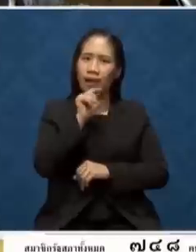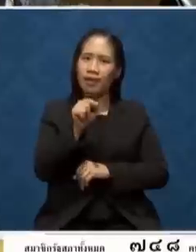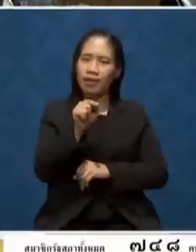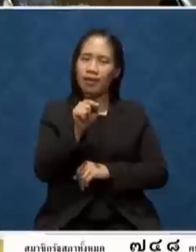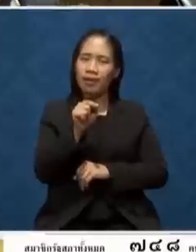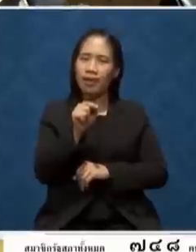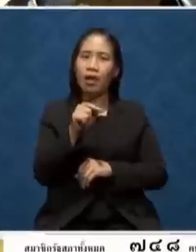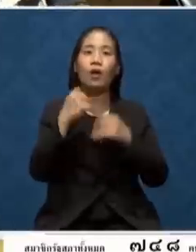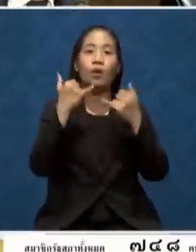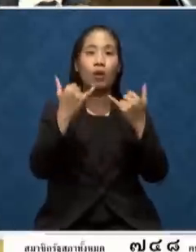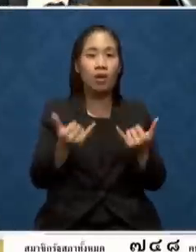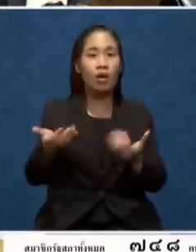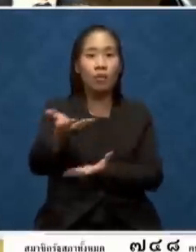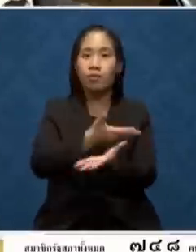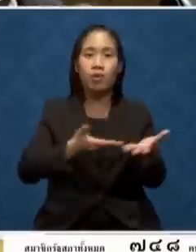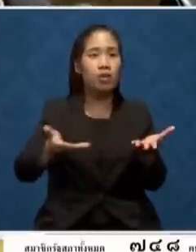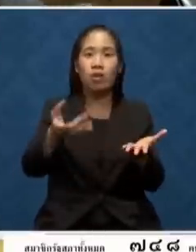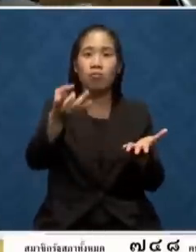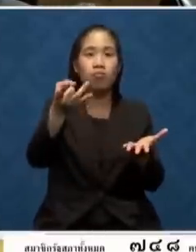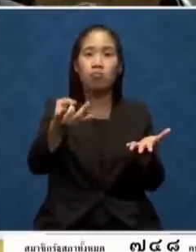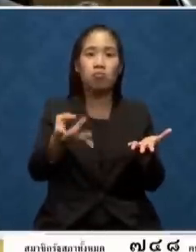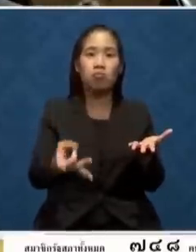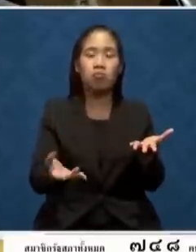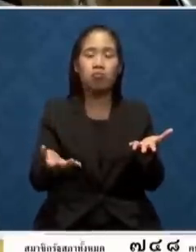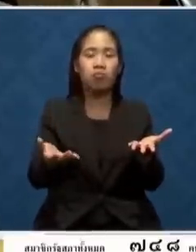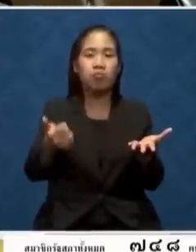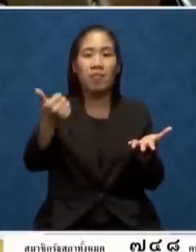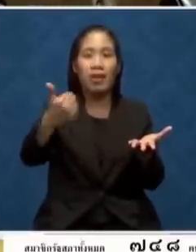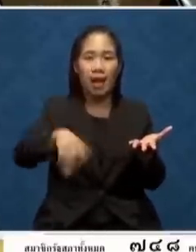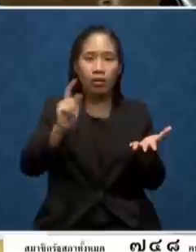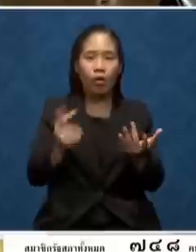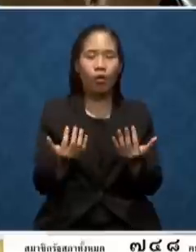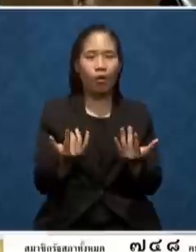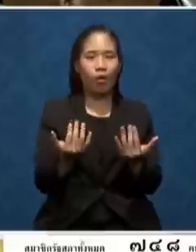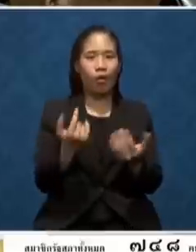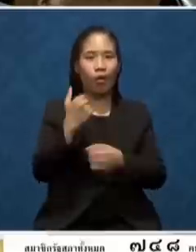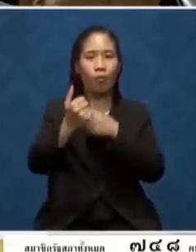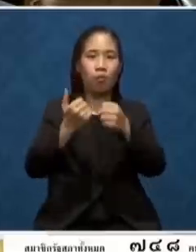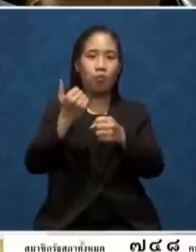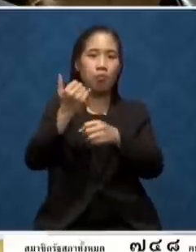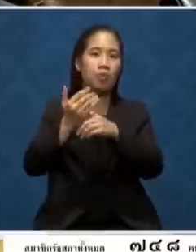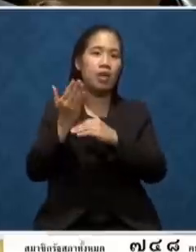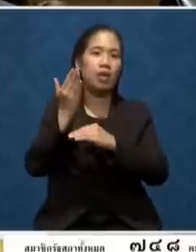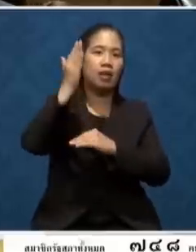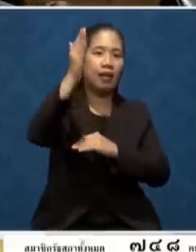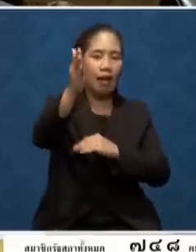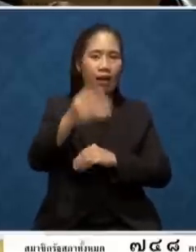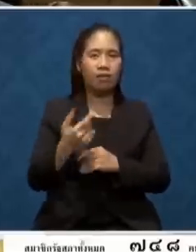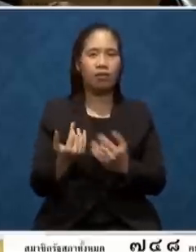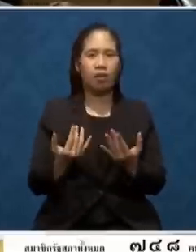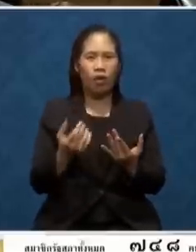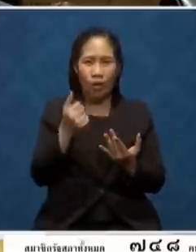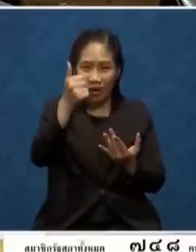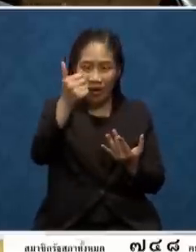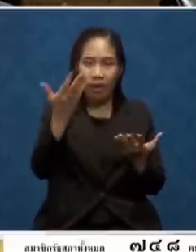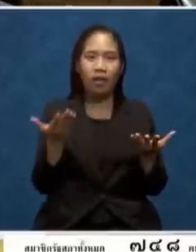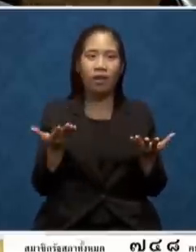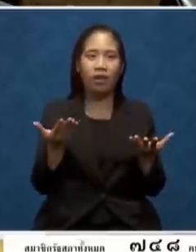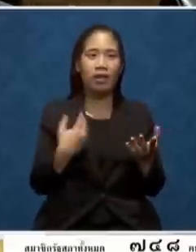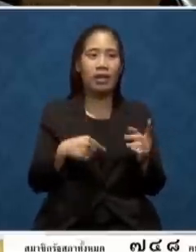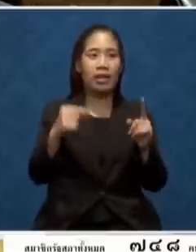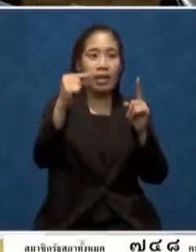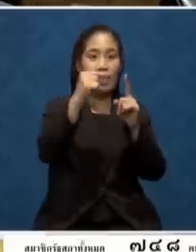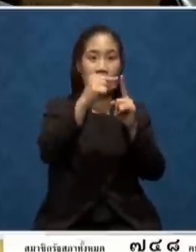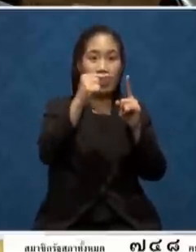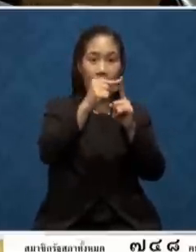วันนี้เราพิจารณาอะไรไม่ได้ต้องรอไปสมัยหน้าถึงจะพิจารณาบุคคลเป็นนายกรัฐมนตรีได้นี่คือคำ